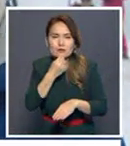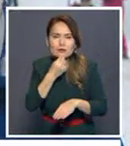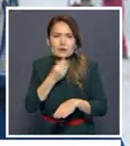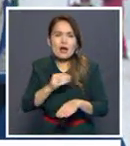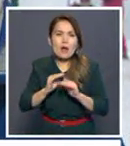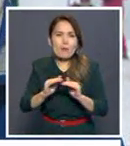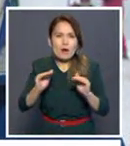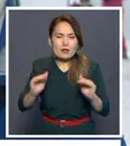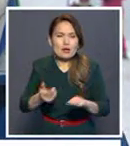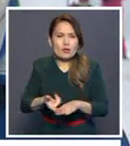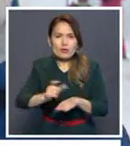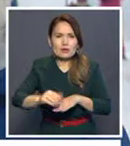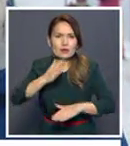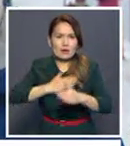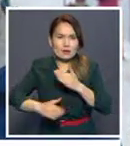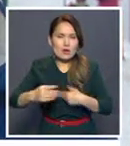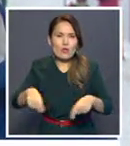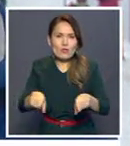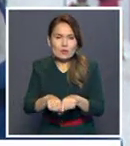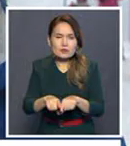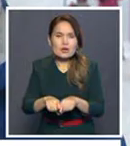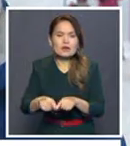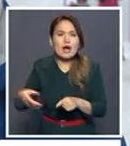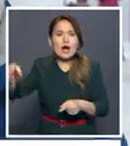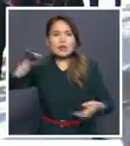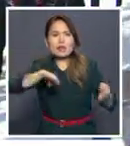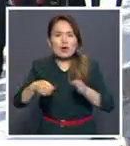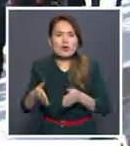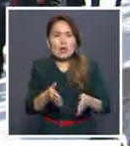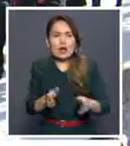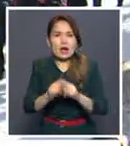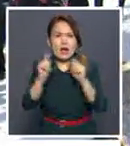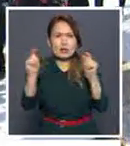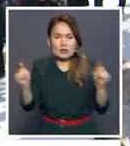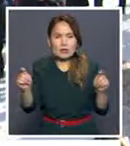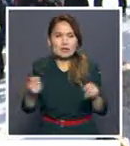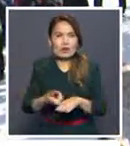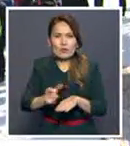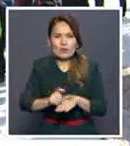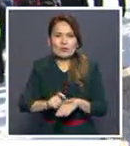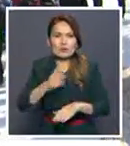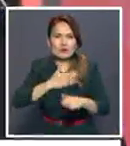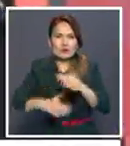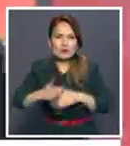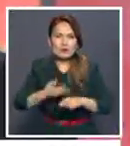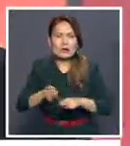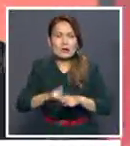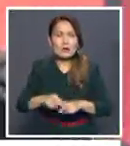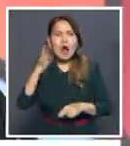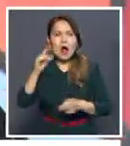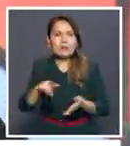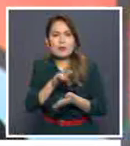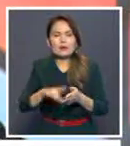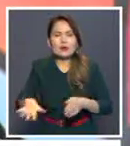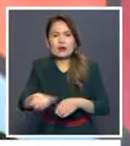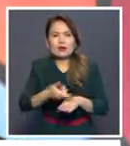жатыр. Осындай тау-шаңғы кешені ашылғанына. Жалпы Алматы облысы туризмі түлеген өңір. Себеп Алатаудың тұмса